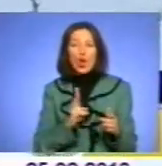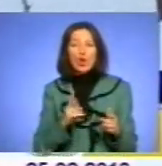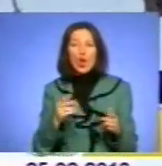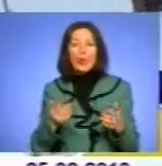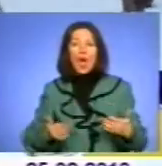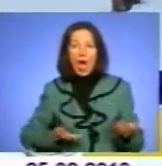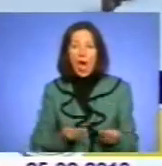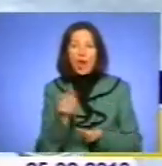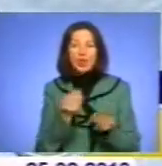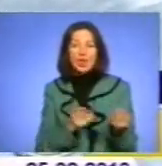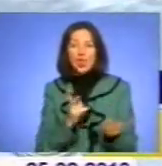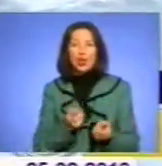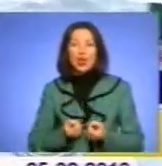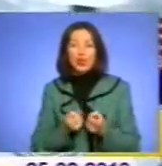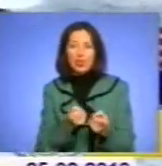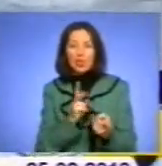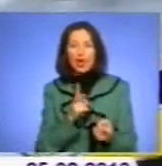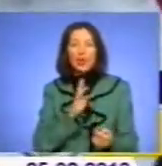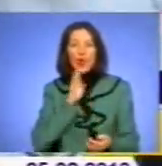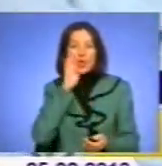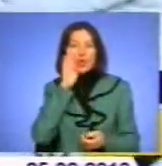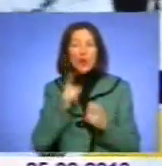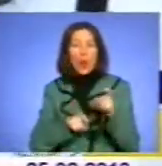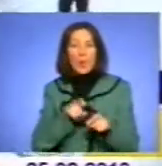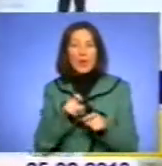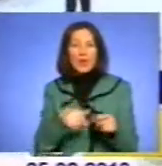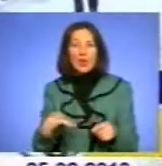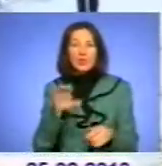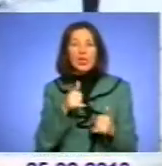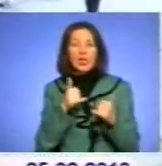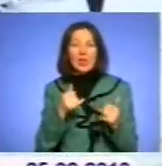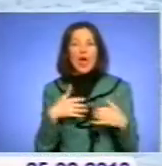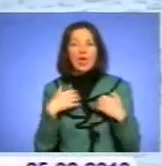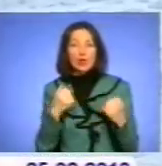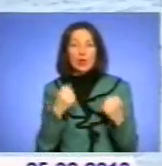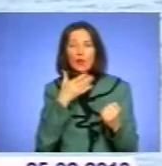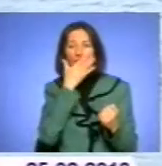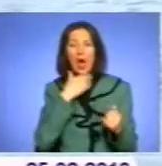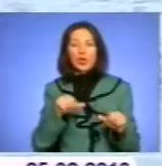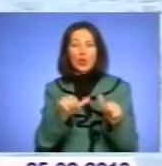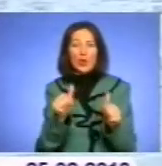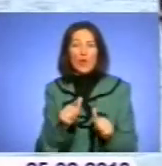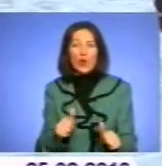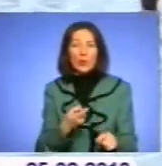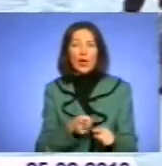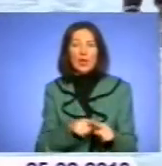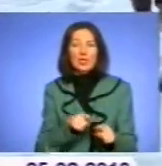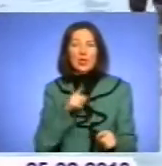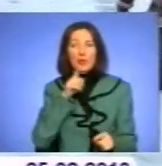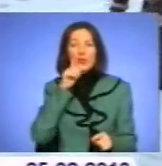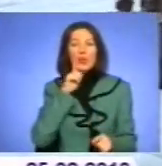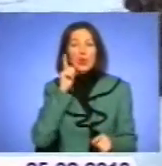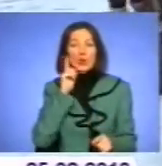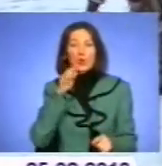а хто і ранковою зимовою пробіжкою. Усе задля здоров'я та гарної форми. А ось цей юний джентльмен